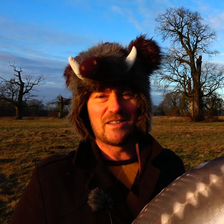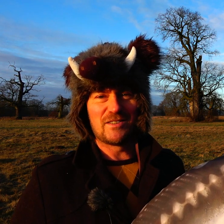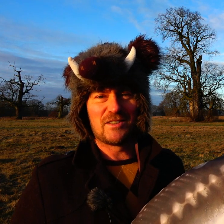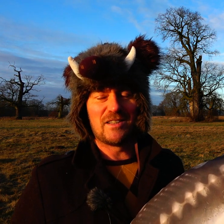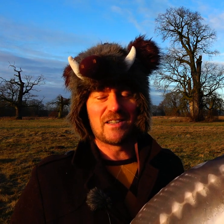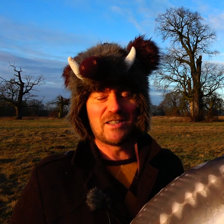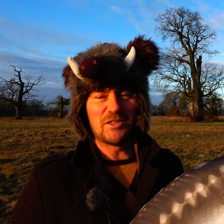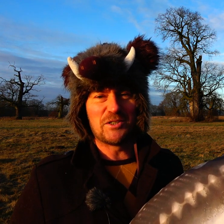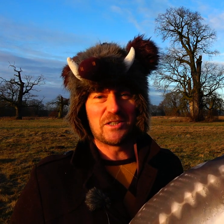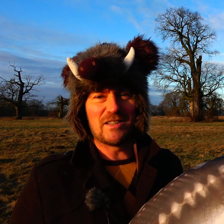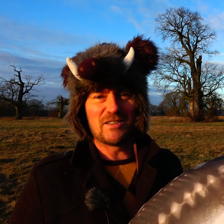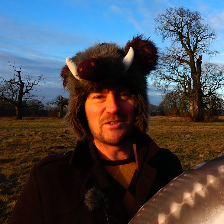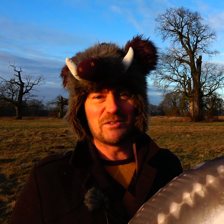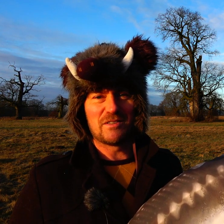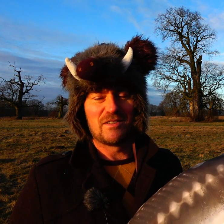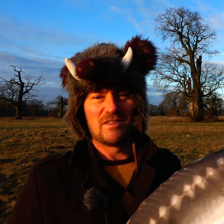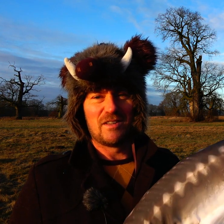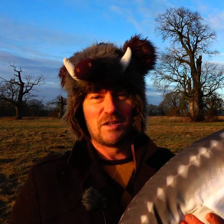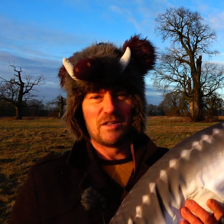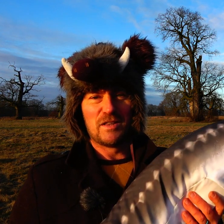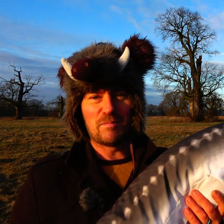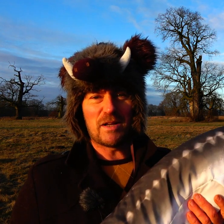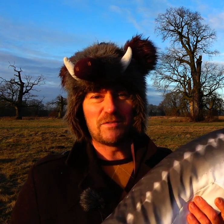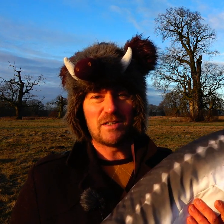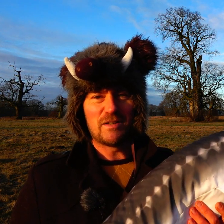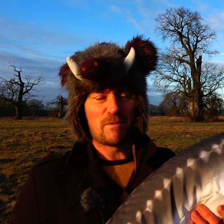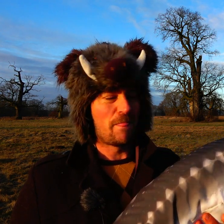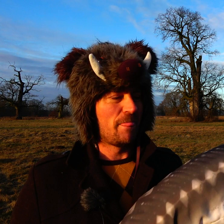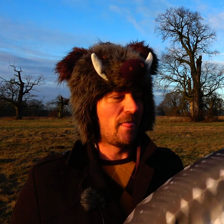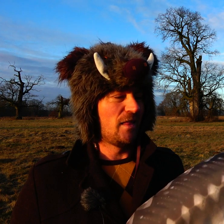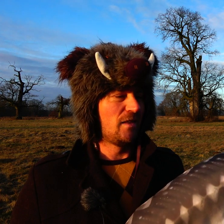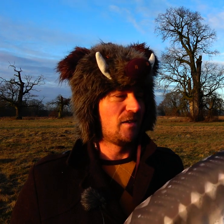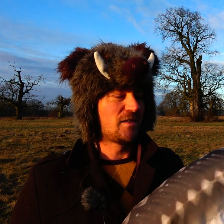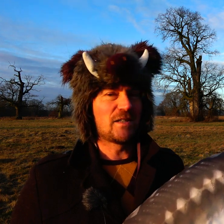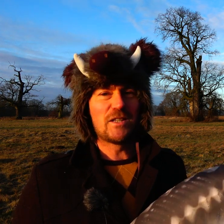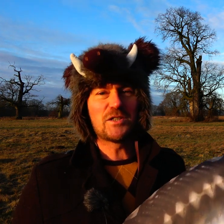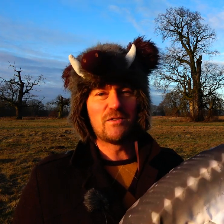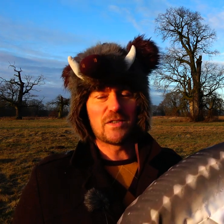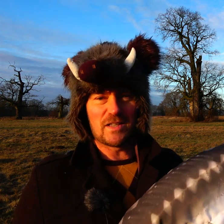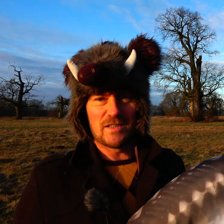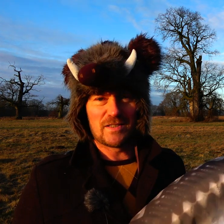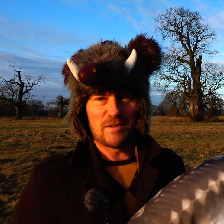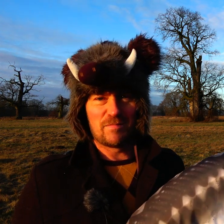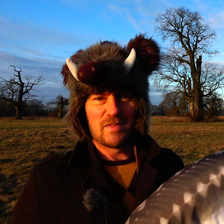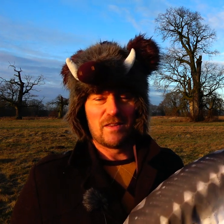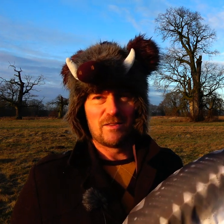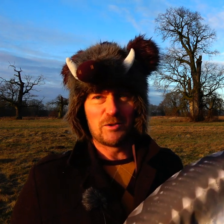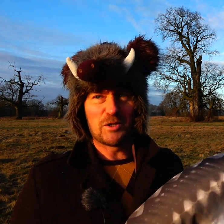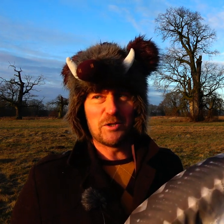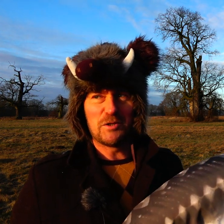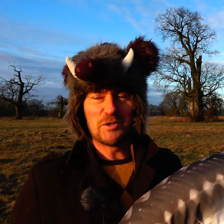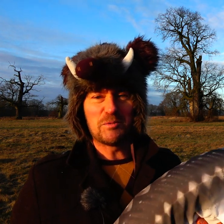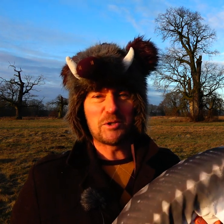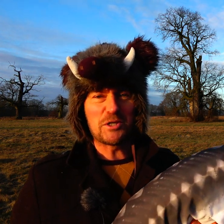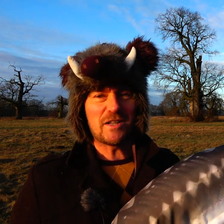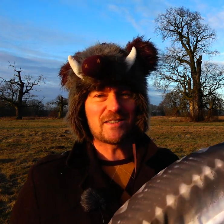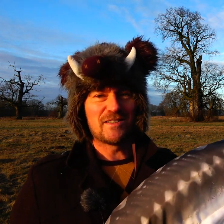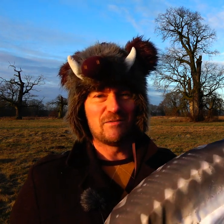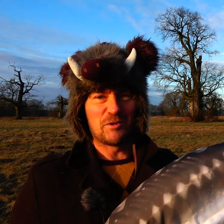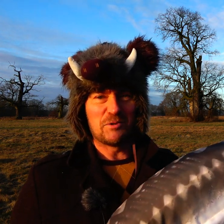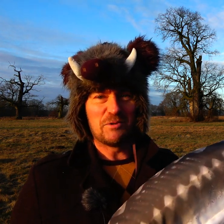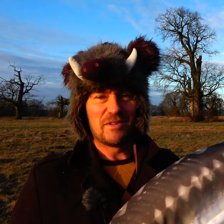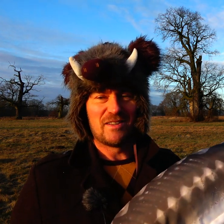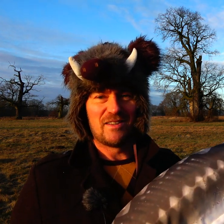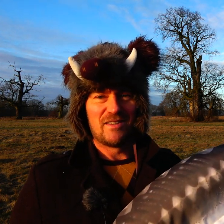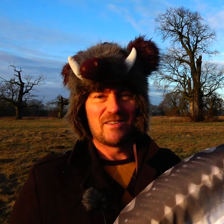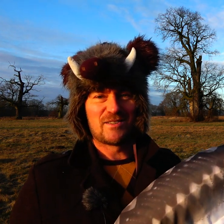jak nie kilkanaście czy kilkadziesiąt. Naprawdę serdecznie was zachęcam do tego, żeby chociaż raz